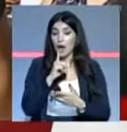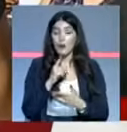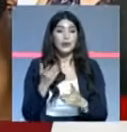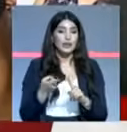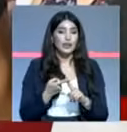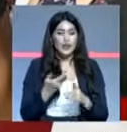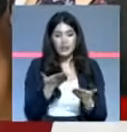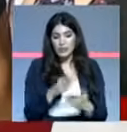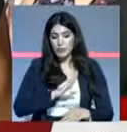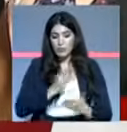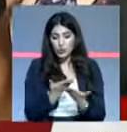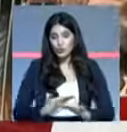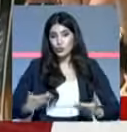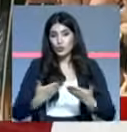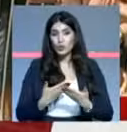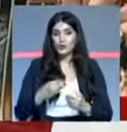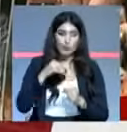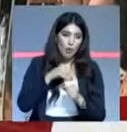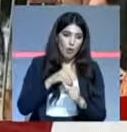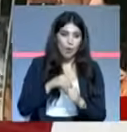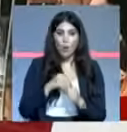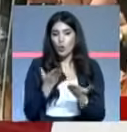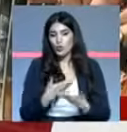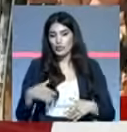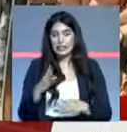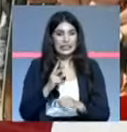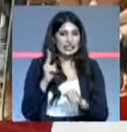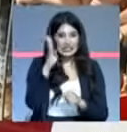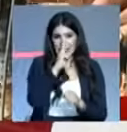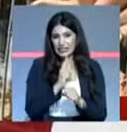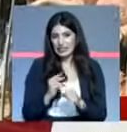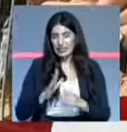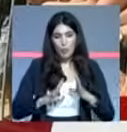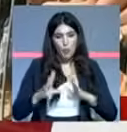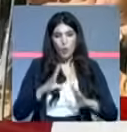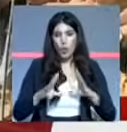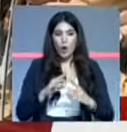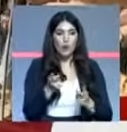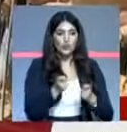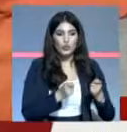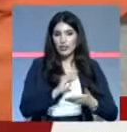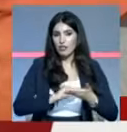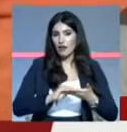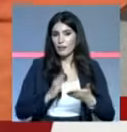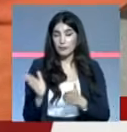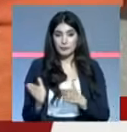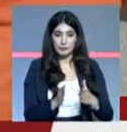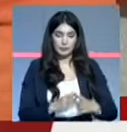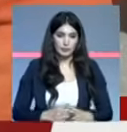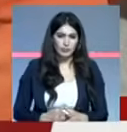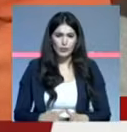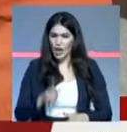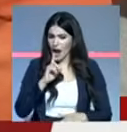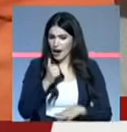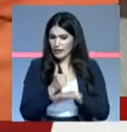ذلك تردي أوضاعهم ونفاذ صبرهم إزاء من تعلقت بهم شبهات فساد وسوء إدارة. عادة للي يسمعناه